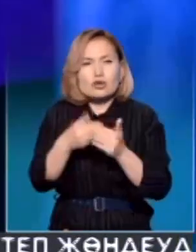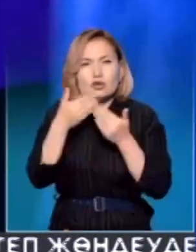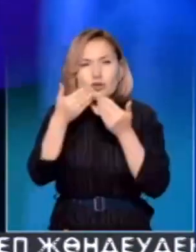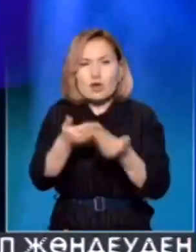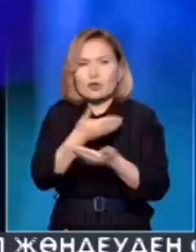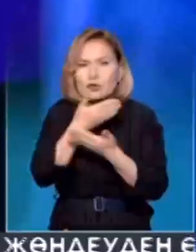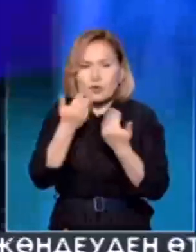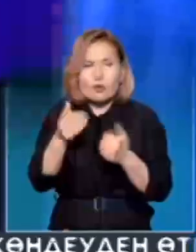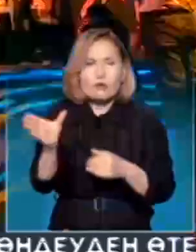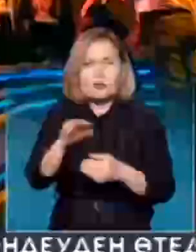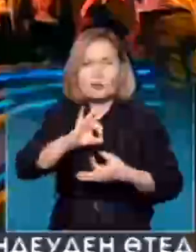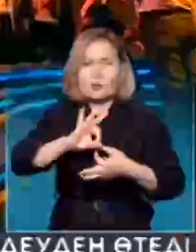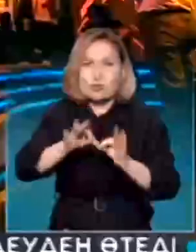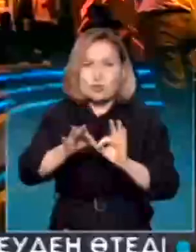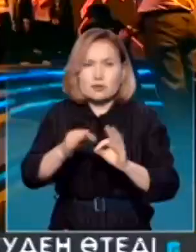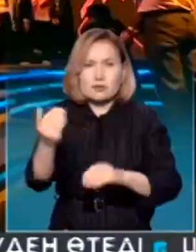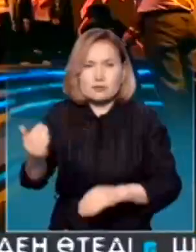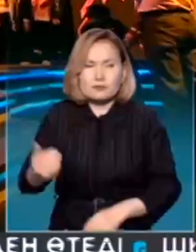жоқ.